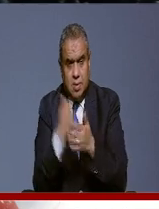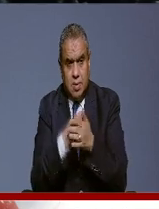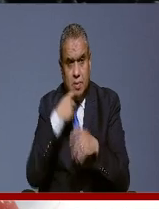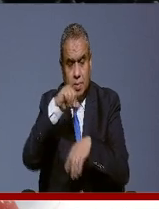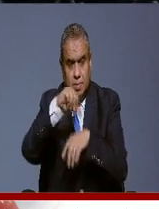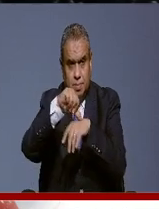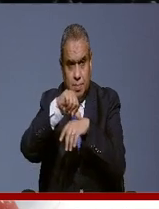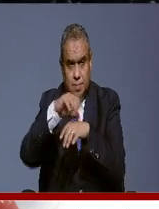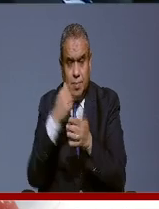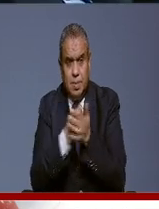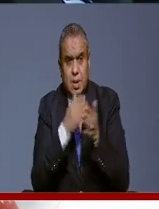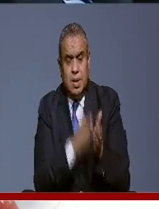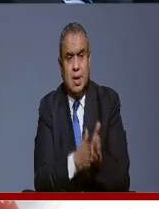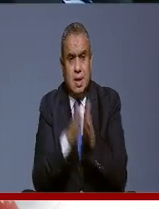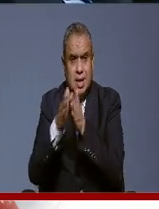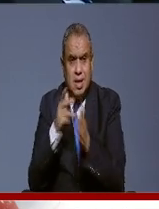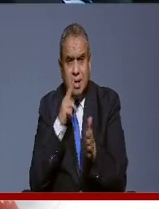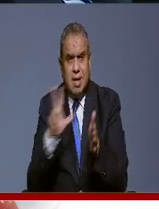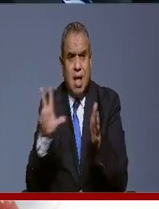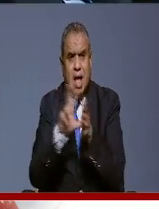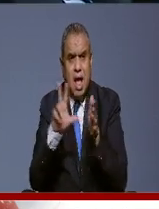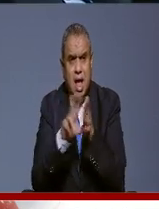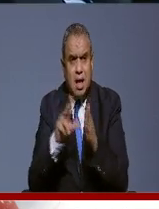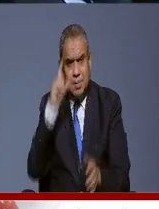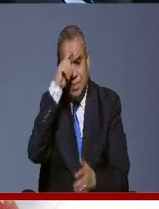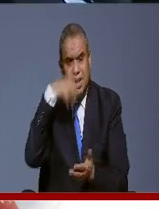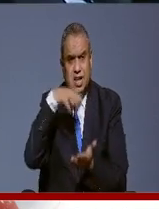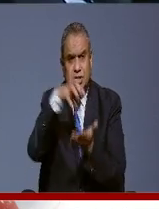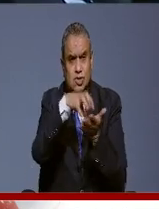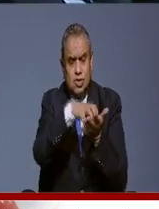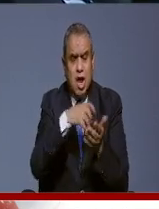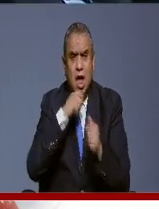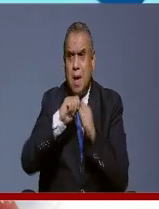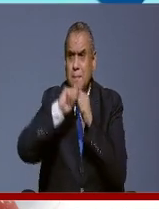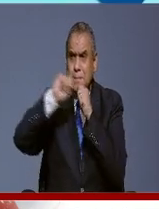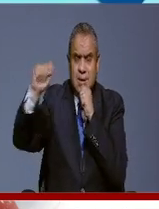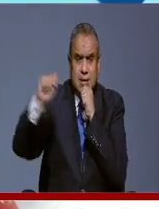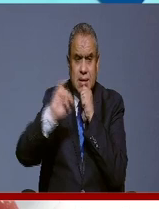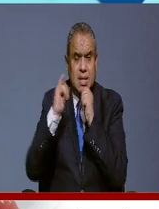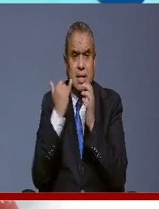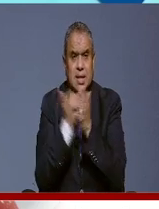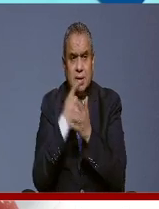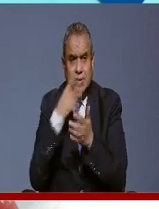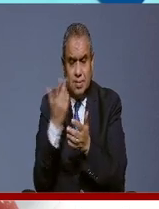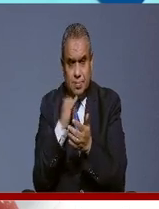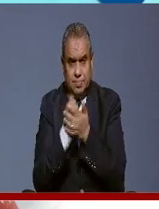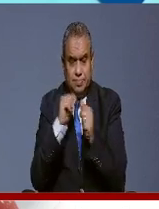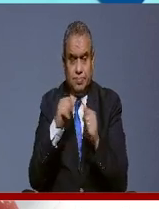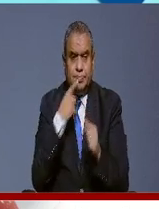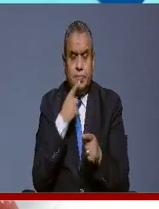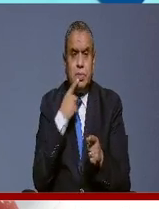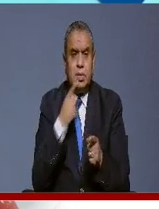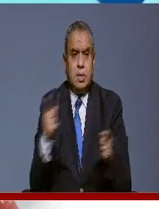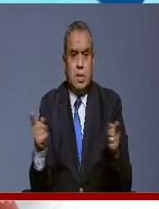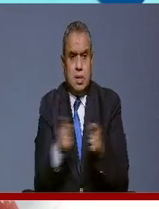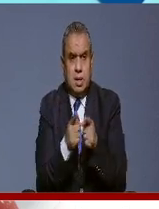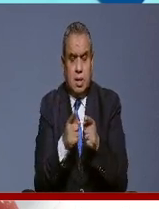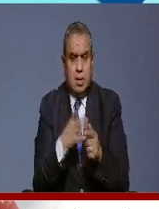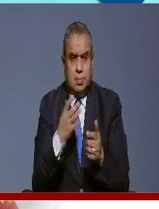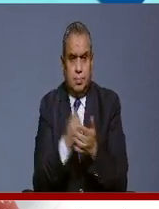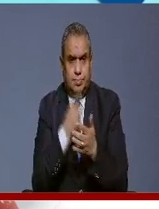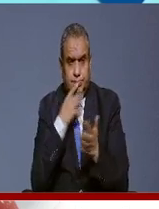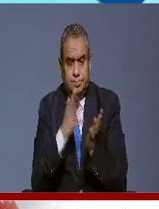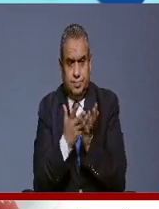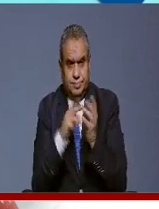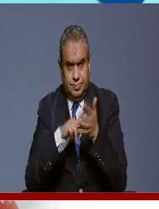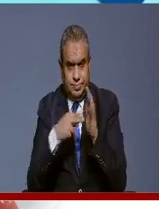ما بينقلش بقى عمالة وبتحمل أعباء وسكن والكلام ده كله، بقى بالعكس. فهي العملية هي عملية